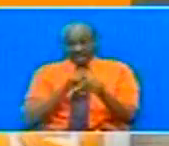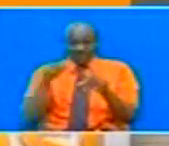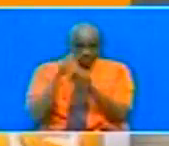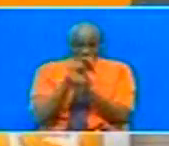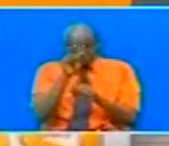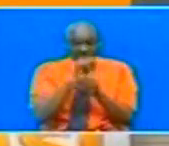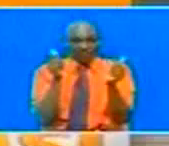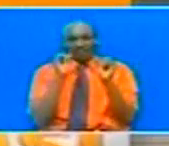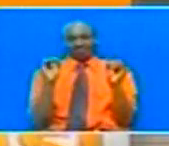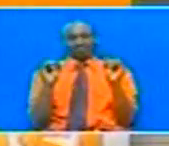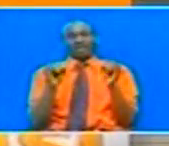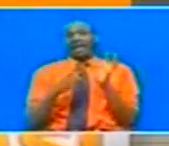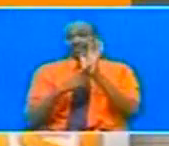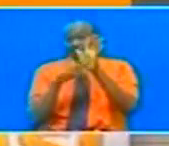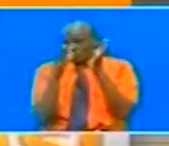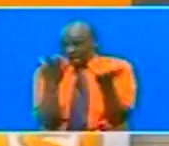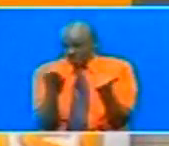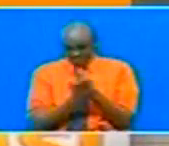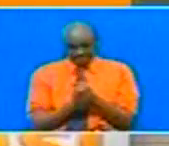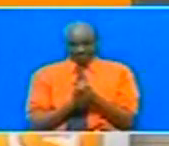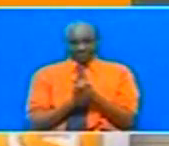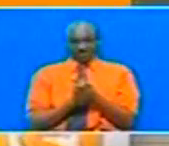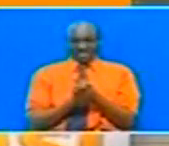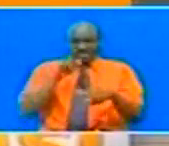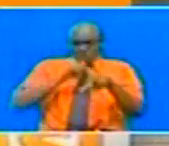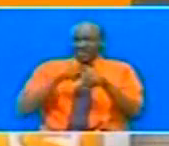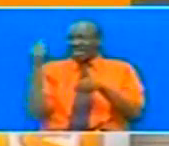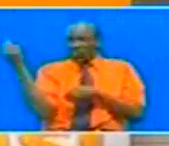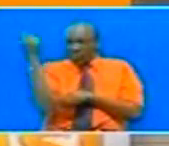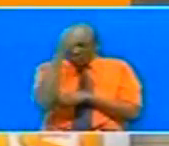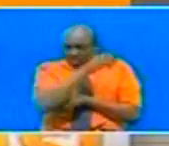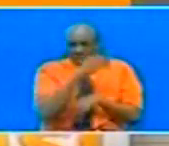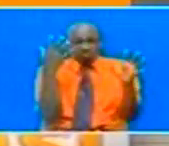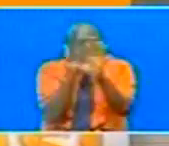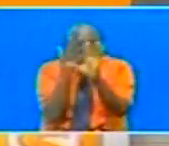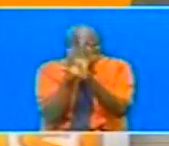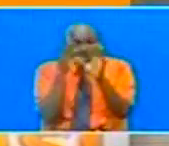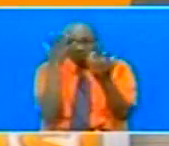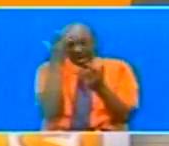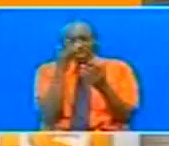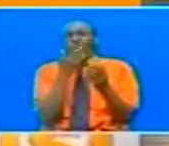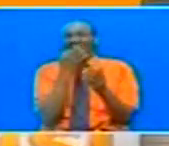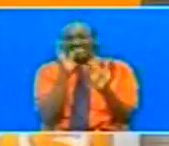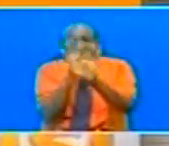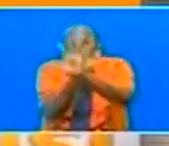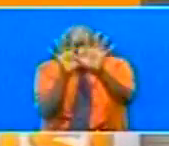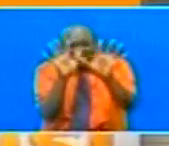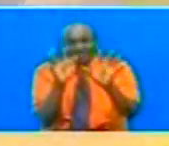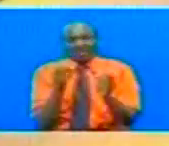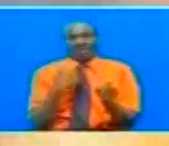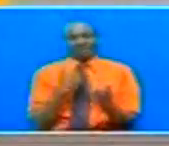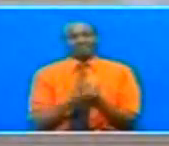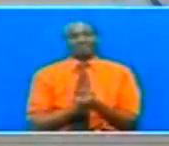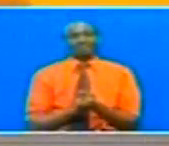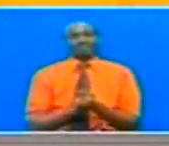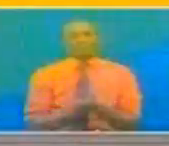kuona. Mfano katika sentensi: mchana kutwa au tumeshinda kwa giza kutokana na ukungu angani.